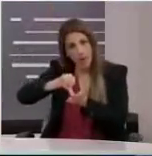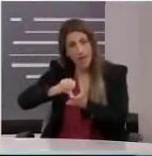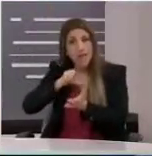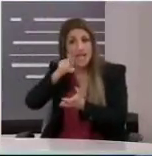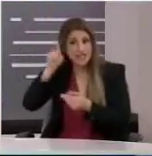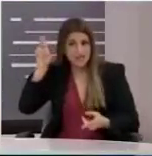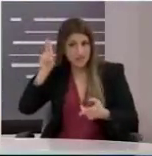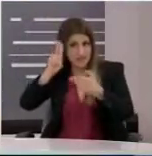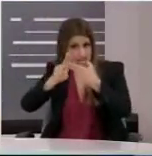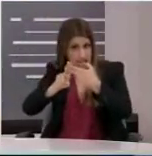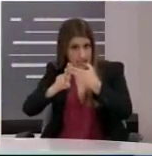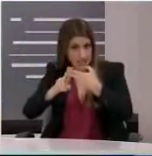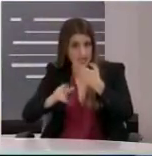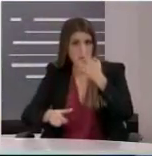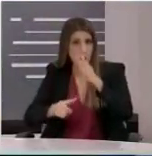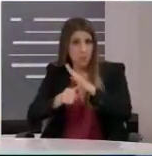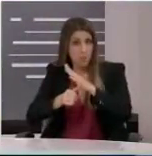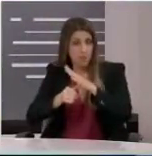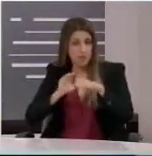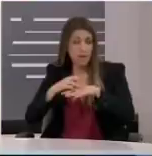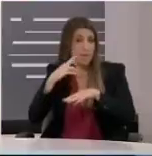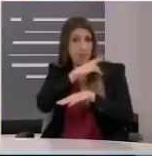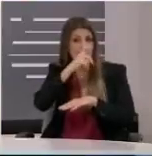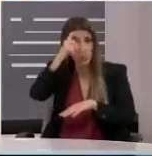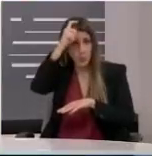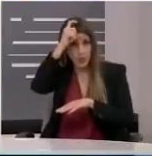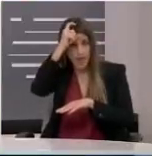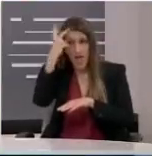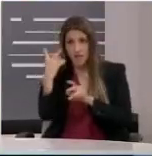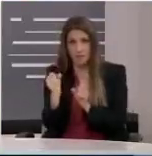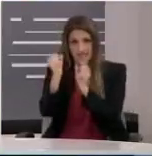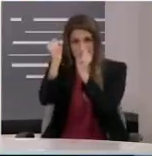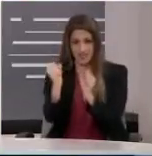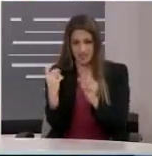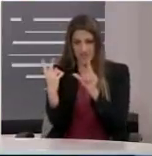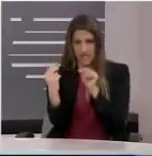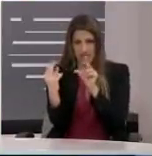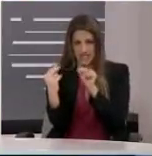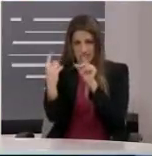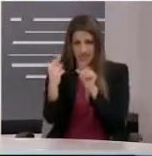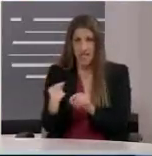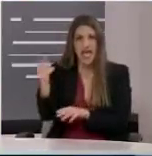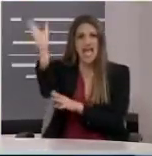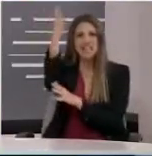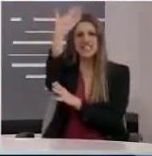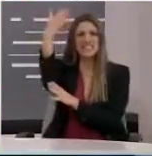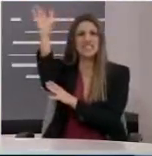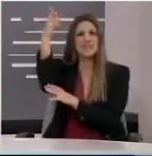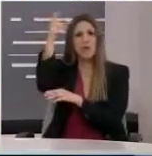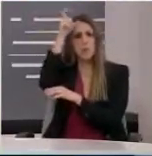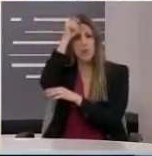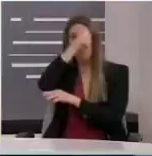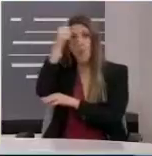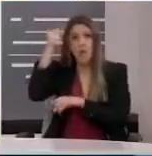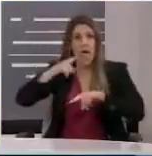συναντήσατε τον Τούρκο Πρωθυπουργό, καθίσατε σε ένα τραπεζάκι στο οποίο υπήρχε μονάχα η τουρκική σημαία, την ελληνική την είχε πάρει ο